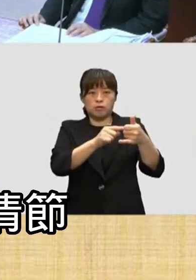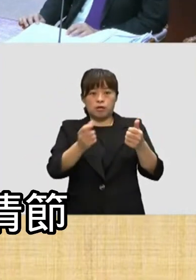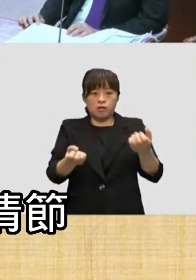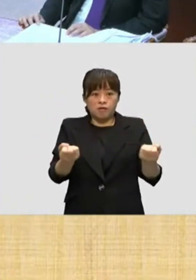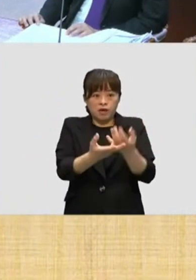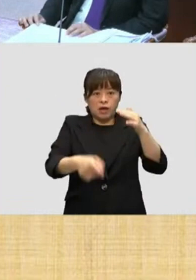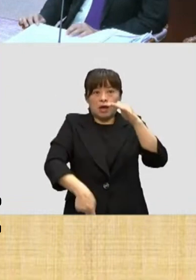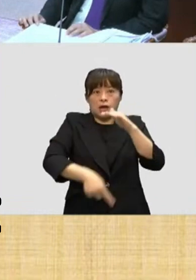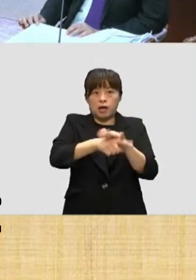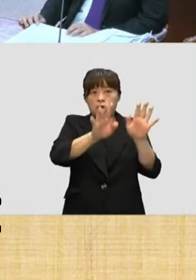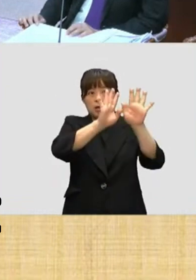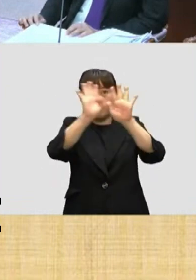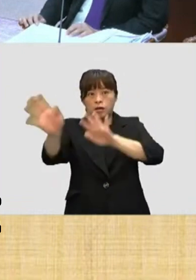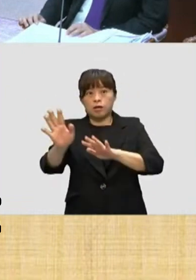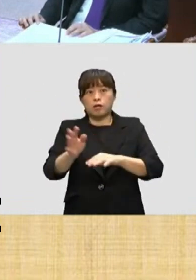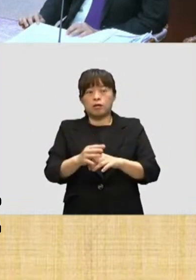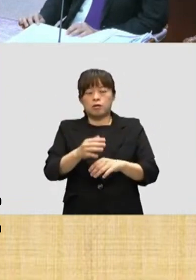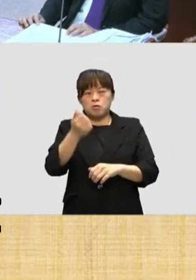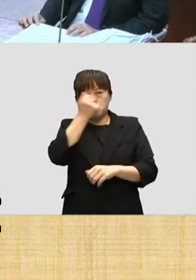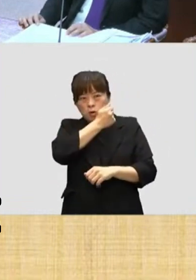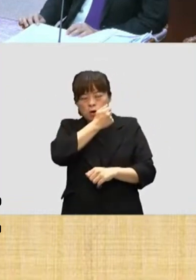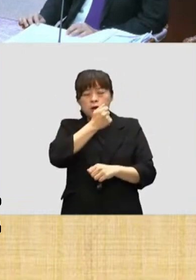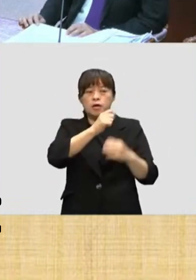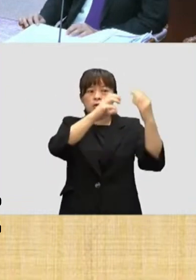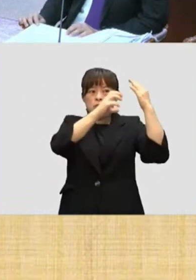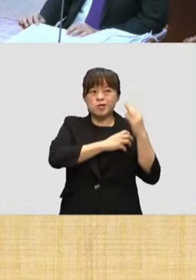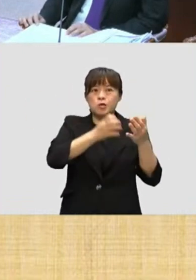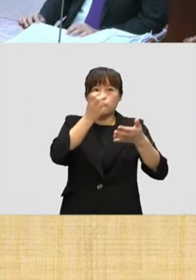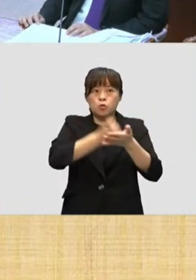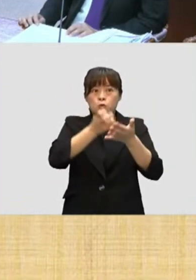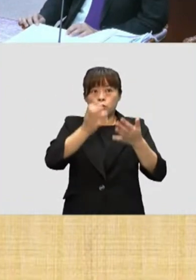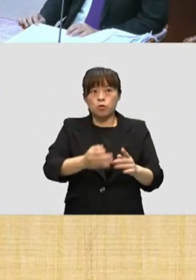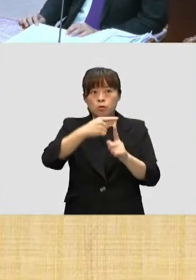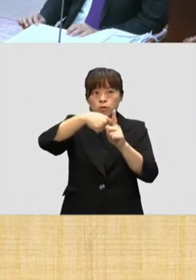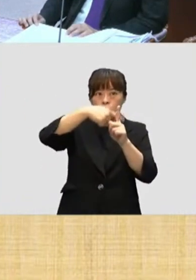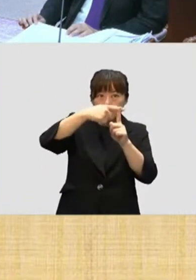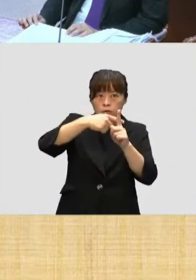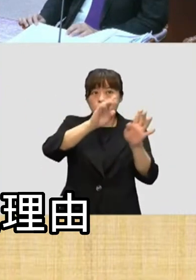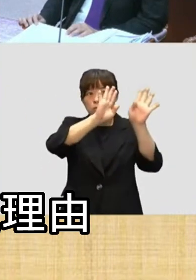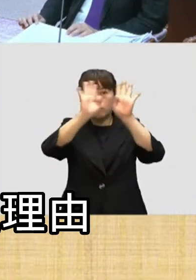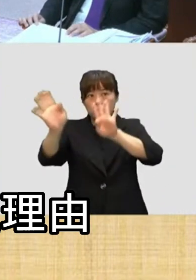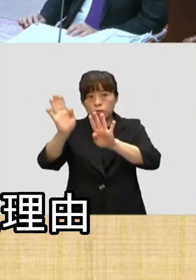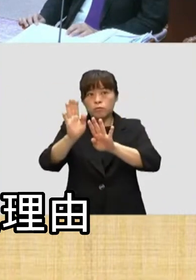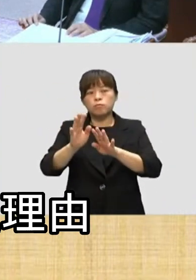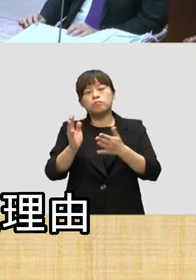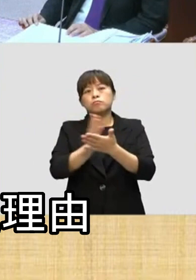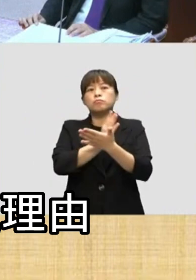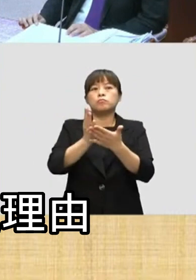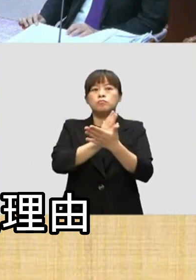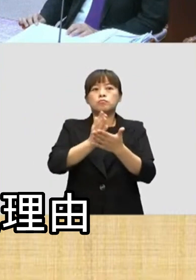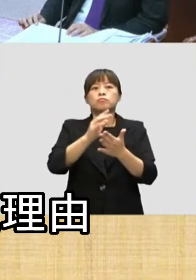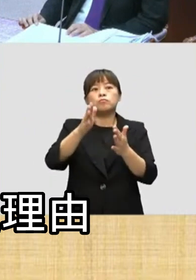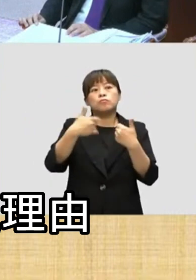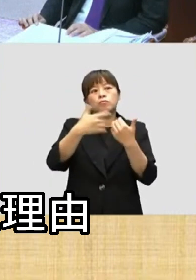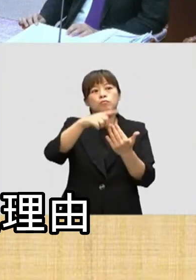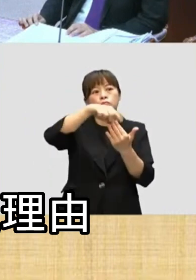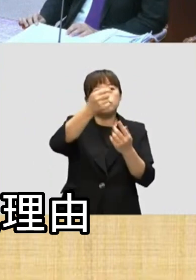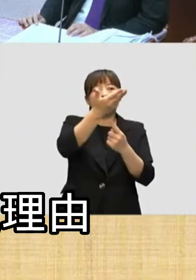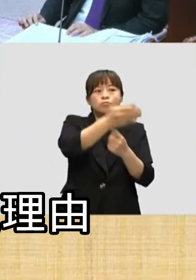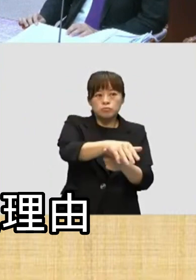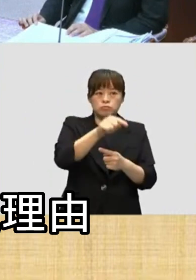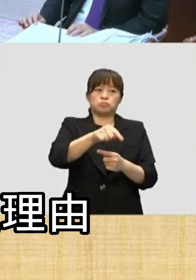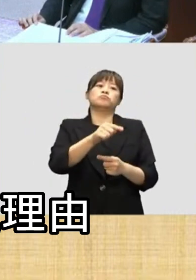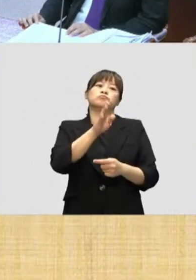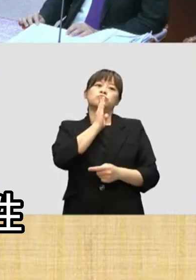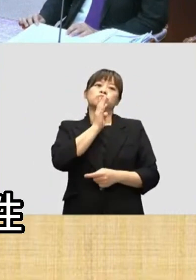情节、所犯的不法及责任的严重程度及犯罪情状，作为得否选择科处死刑的充